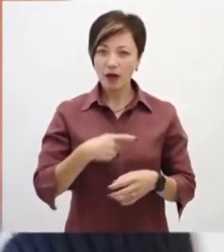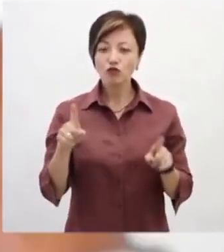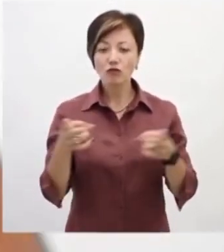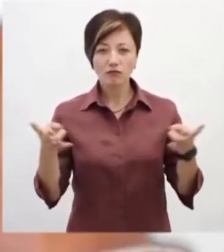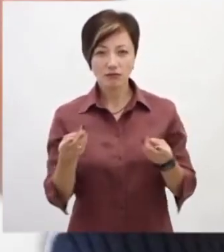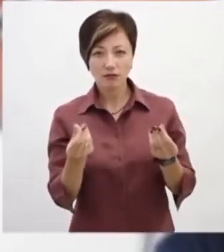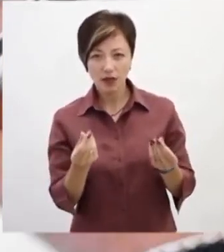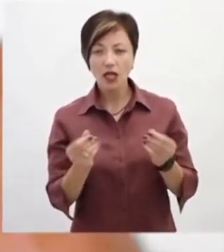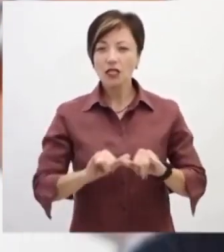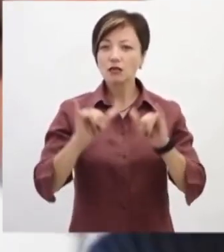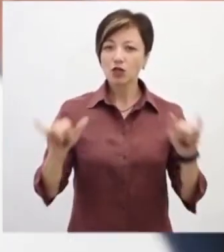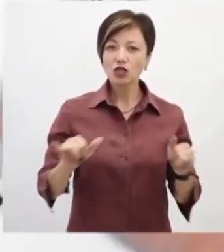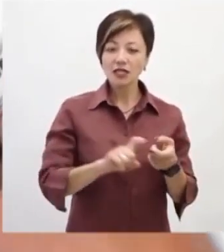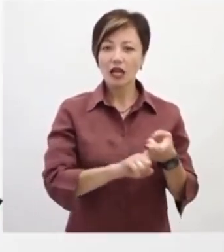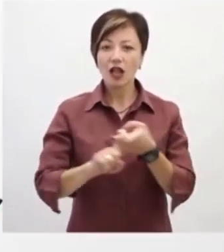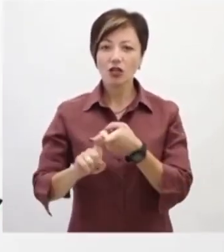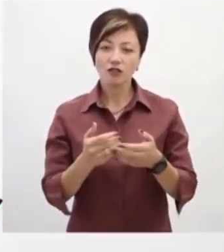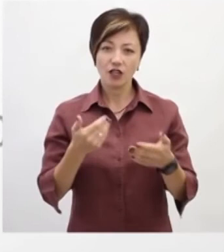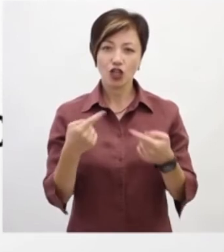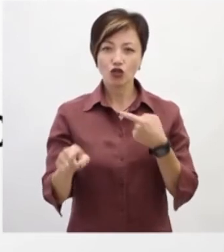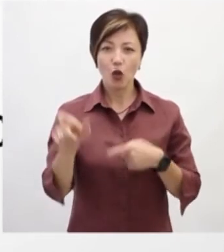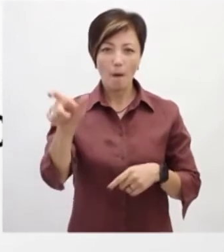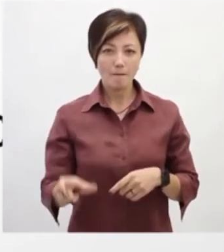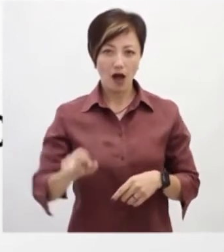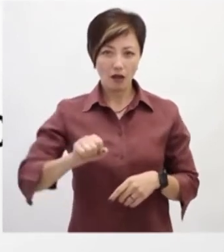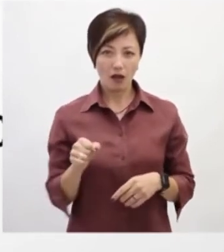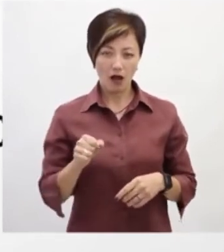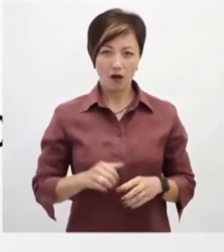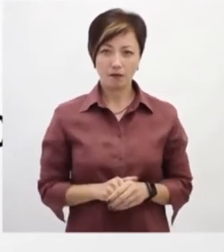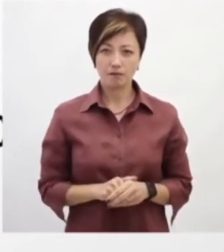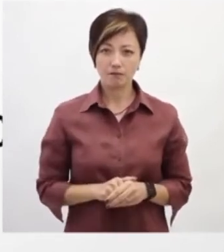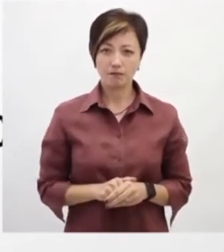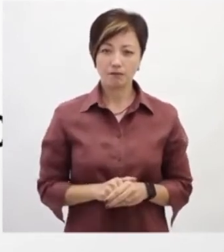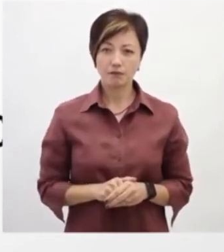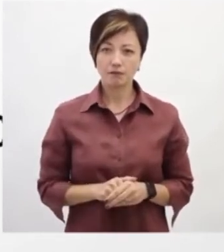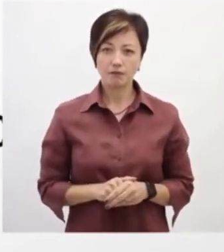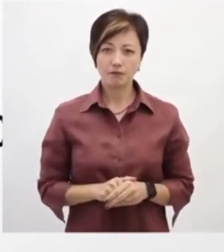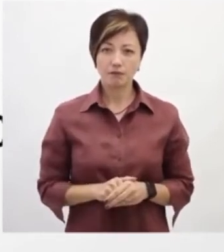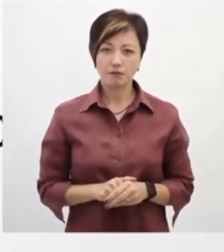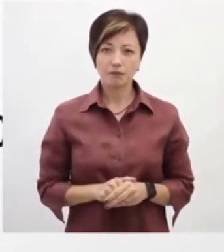Не мовчи, насильство може бути припинено, а його наслідки можуть бути зменшені.